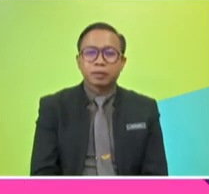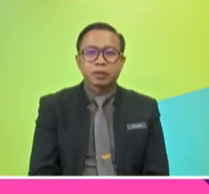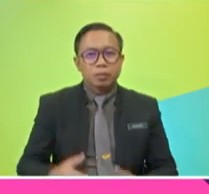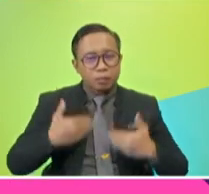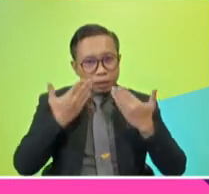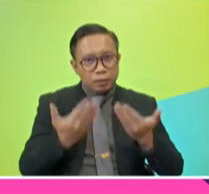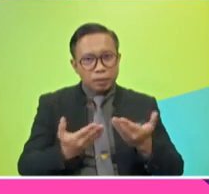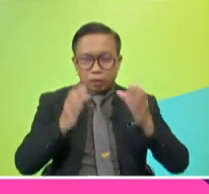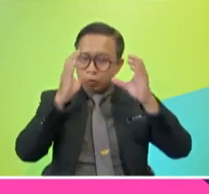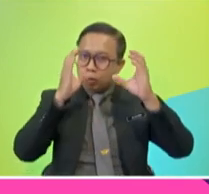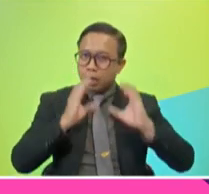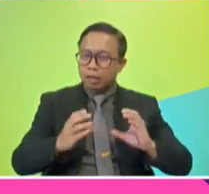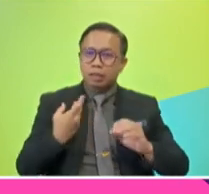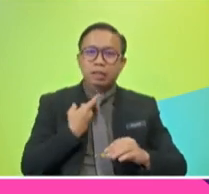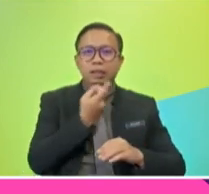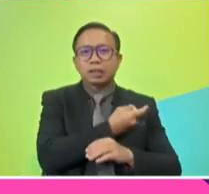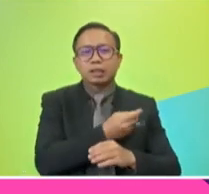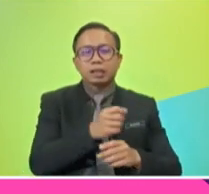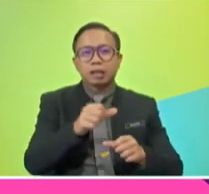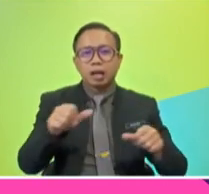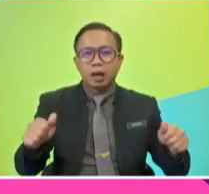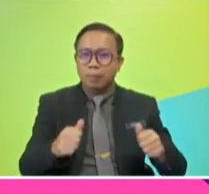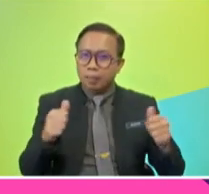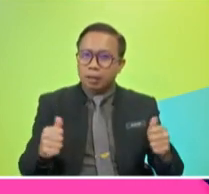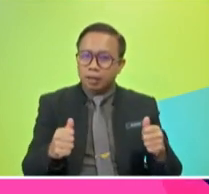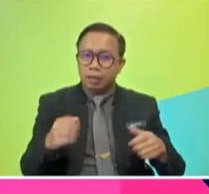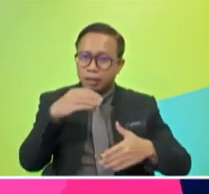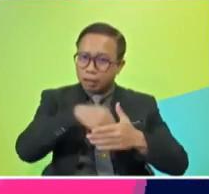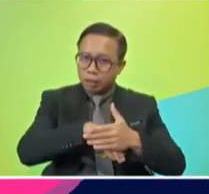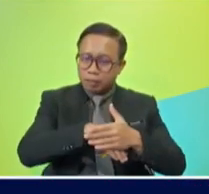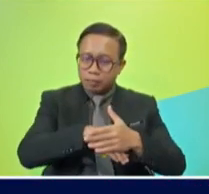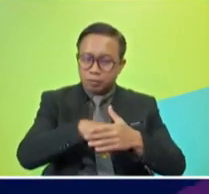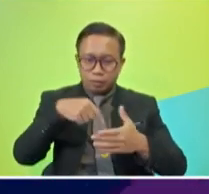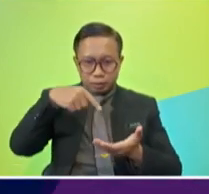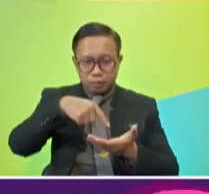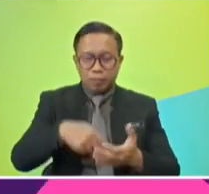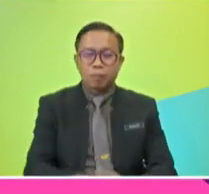Bagaimanakah cara kita mengamalkan tanggung jawab dekat sini